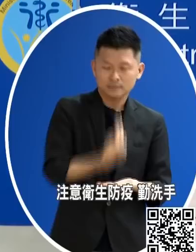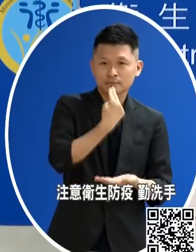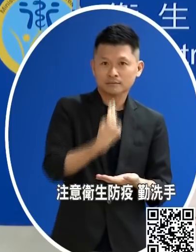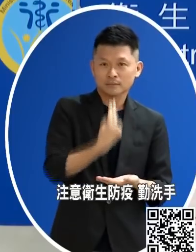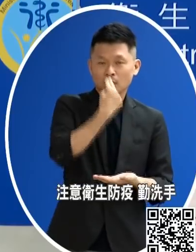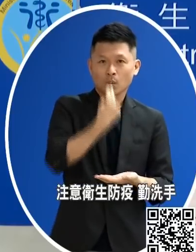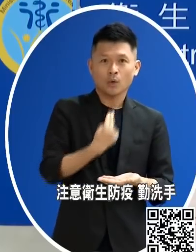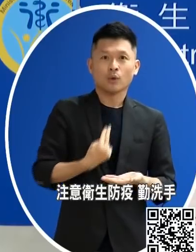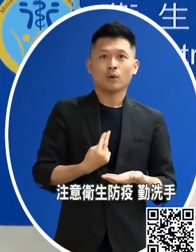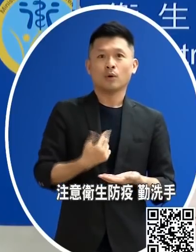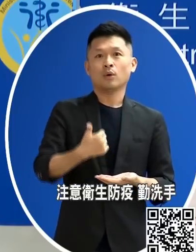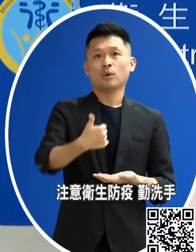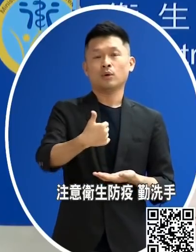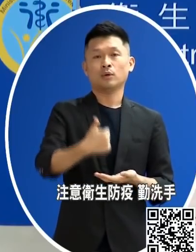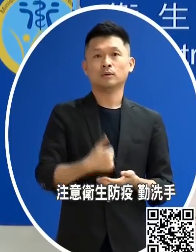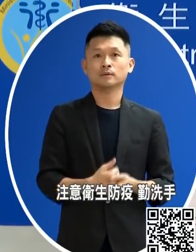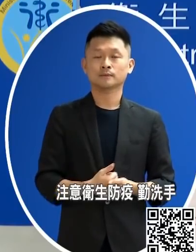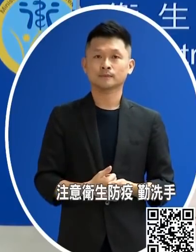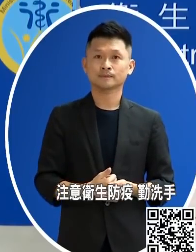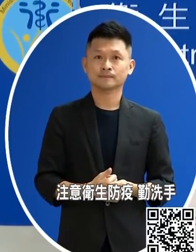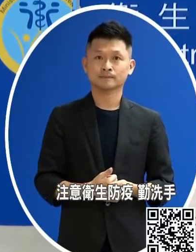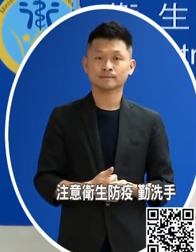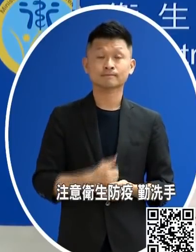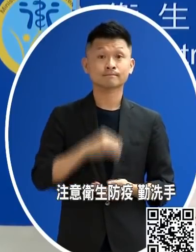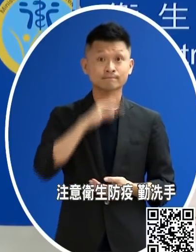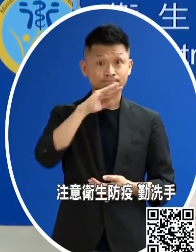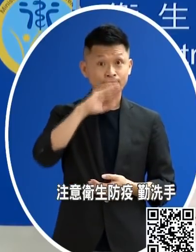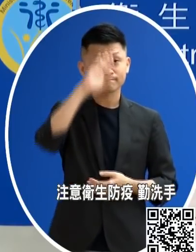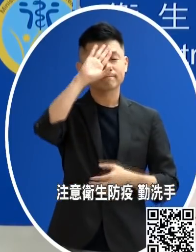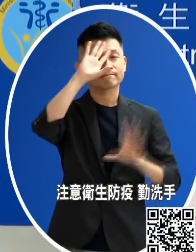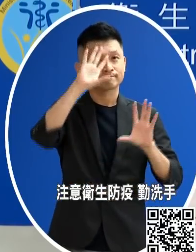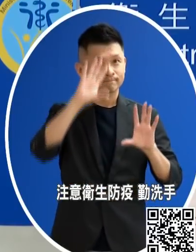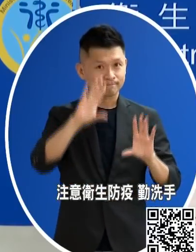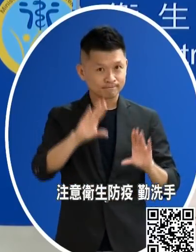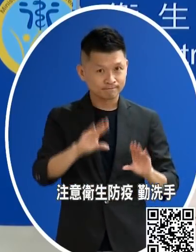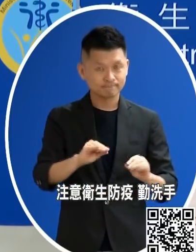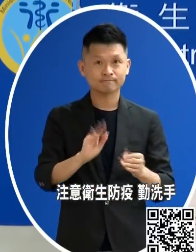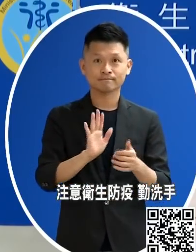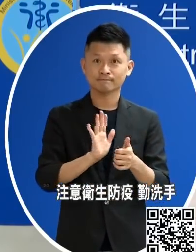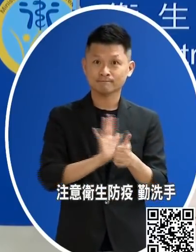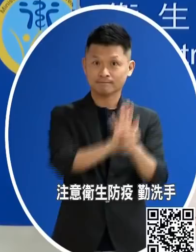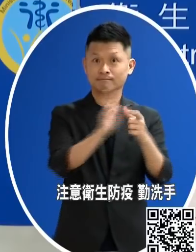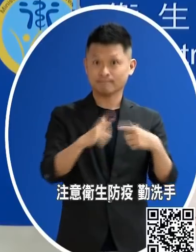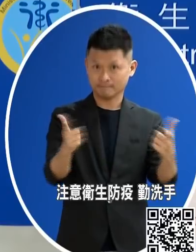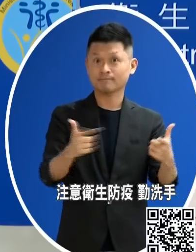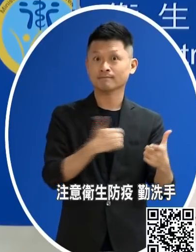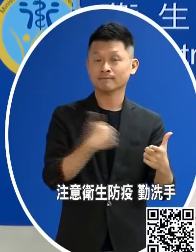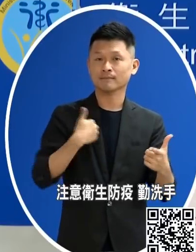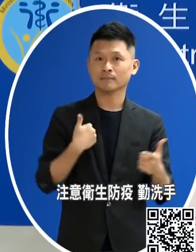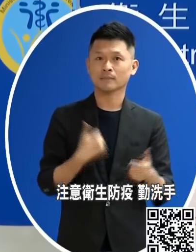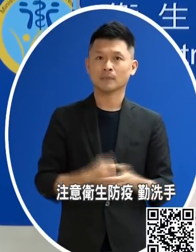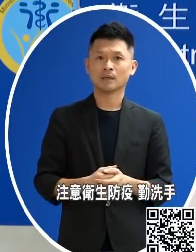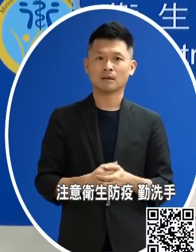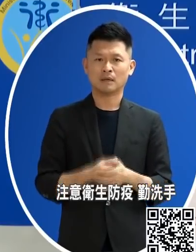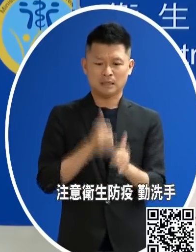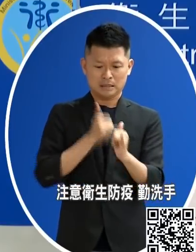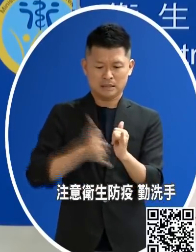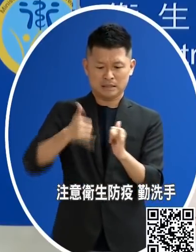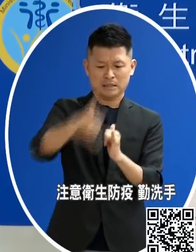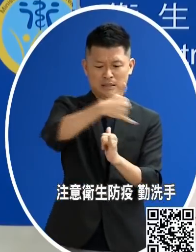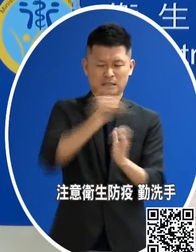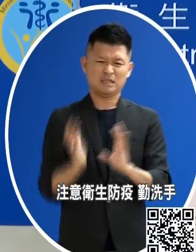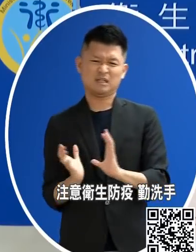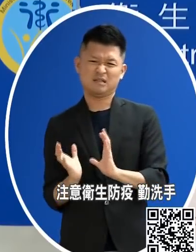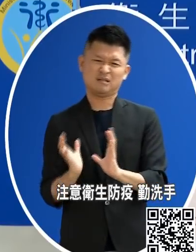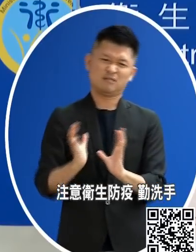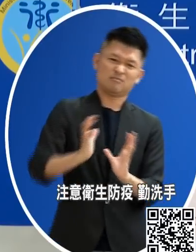的一个效果，那所以对病人的预后也会有所帮助。那这个花费很大的力气，很大的